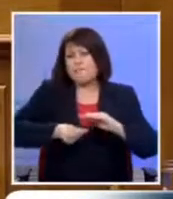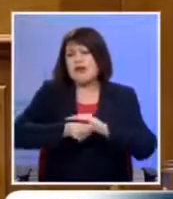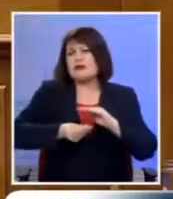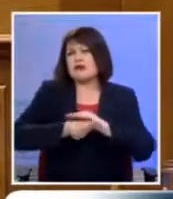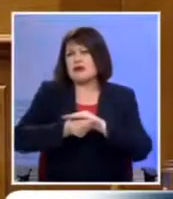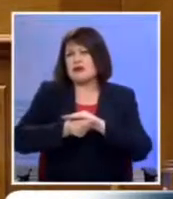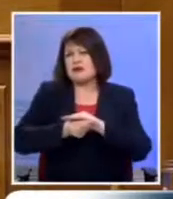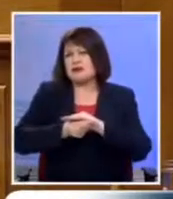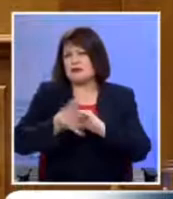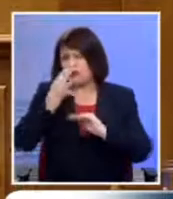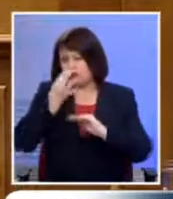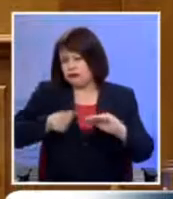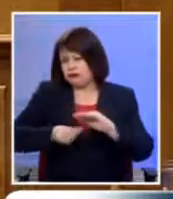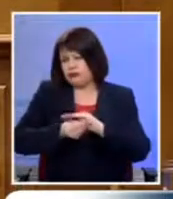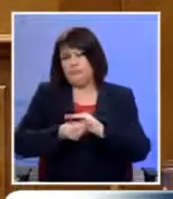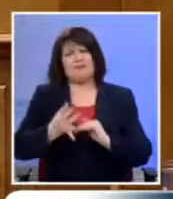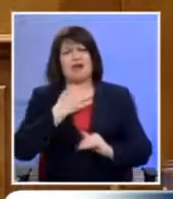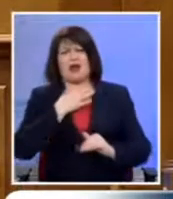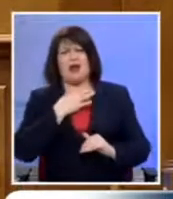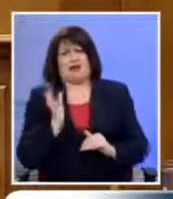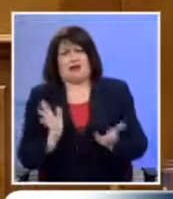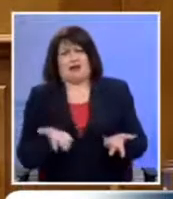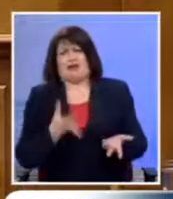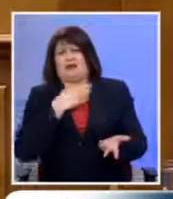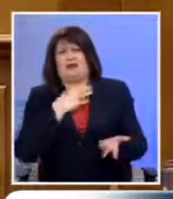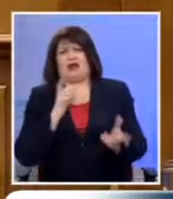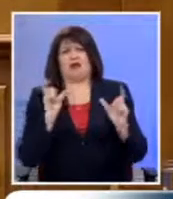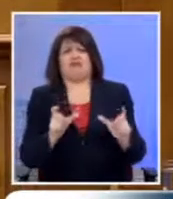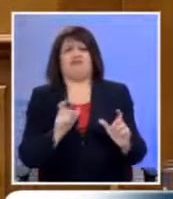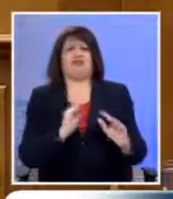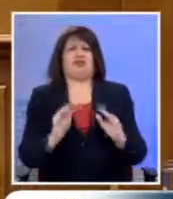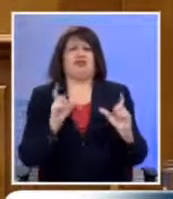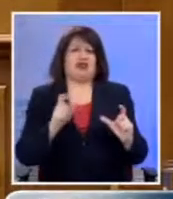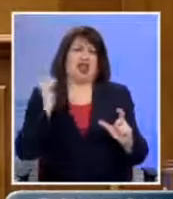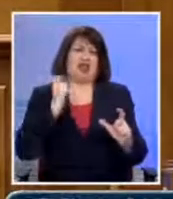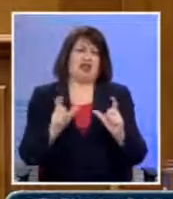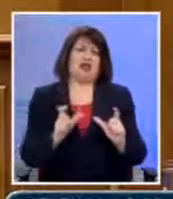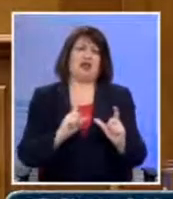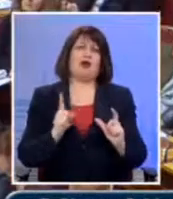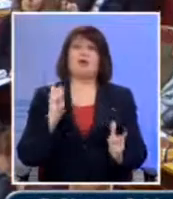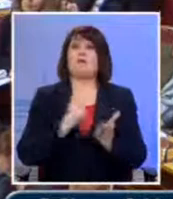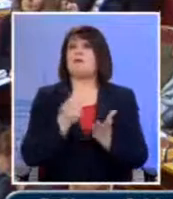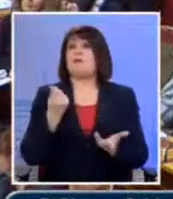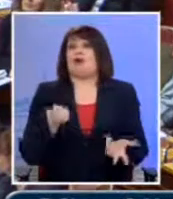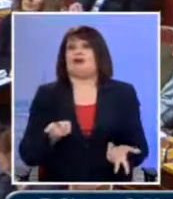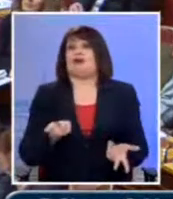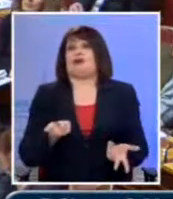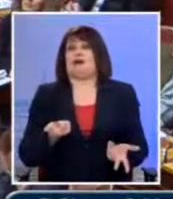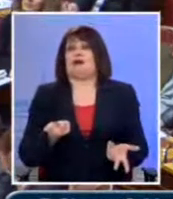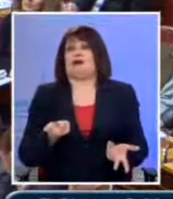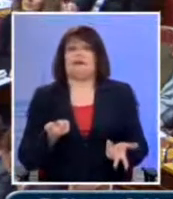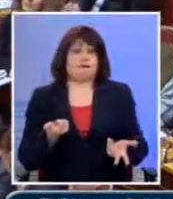υπερεξοπλισμούς που δεν εξυπηρετούσαν τις ανάγκες της αναγκαίας εθνικής θωράκισης. Πόσο είναι τα χρήματα αυτά στο